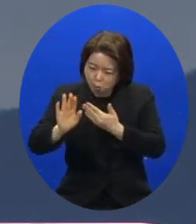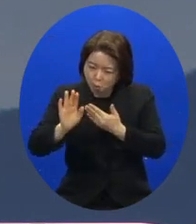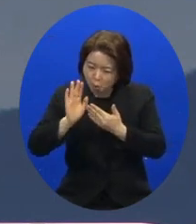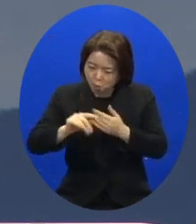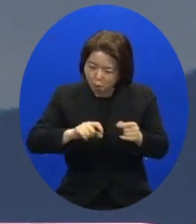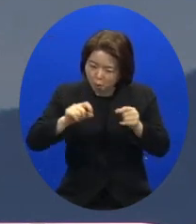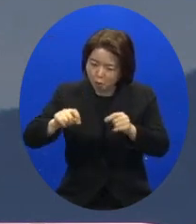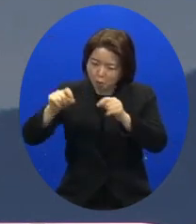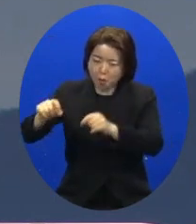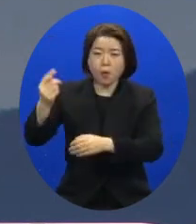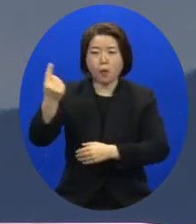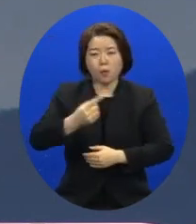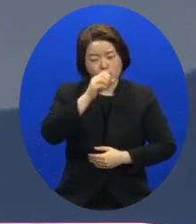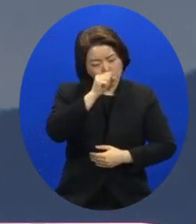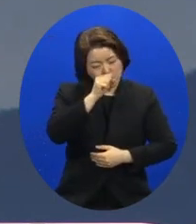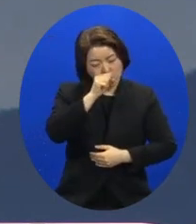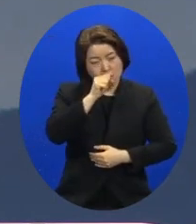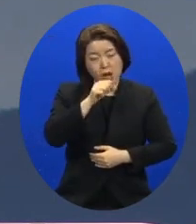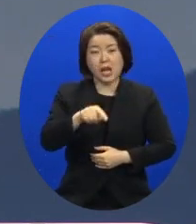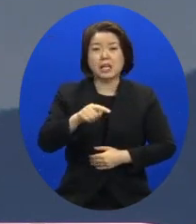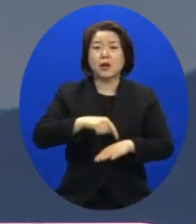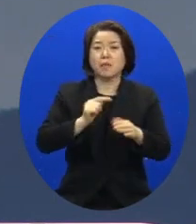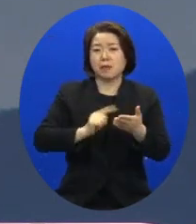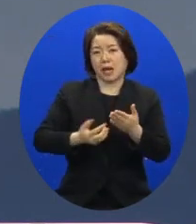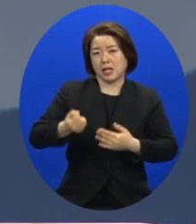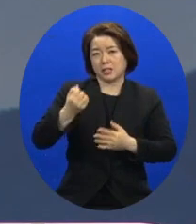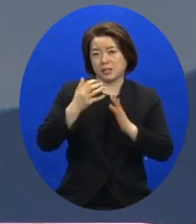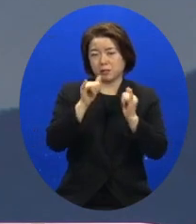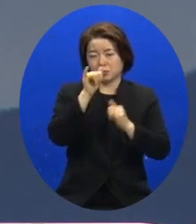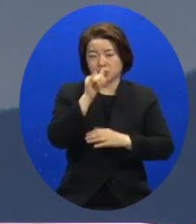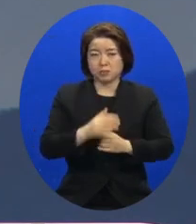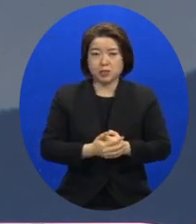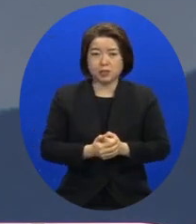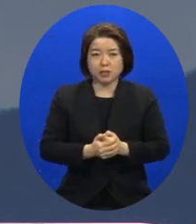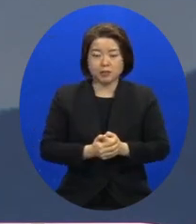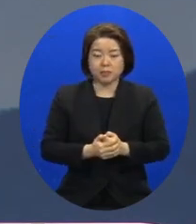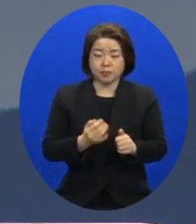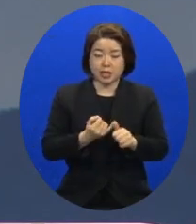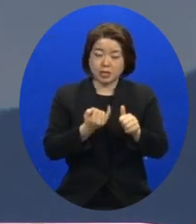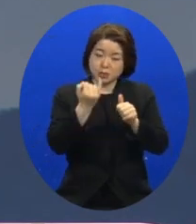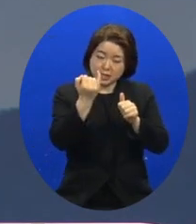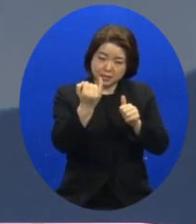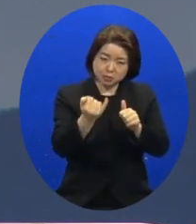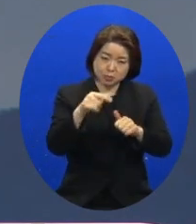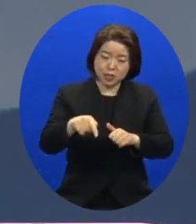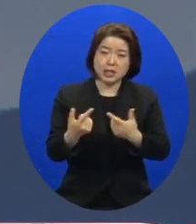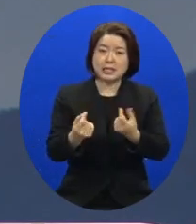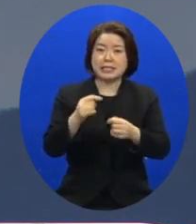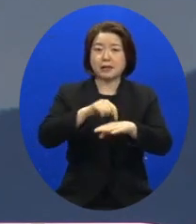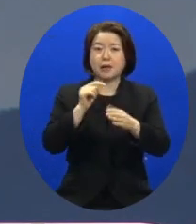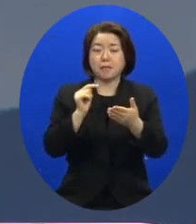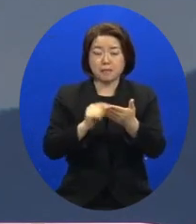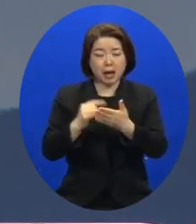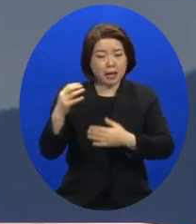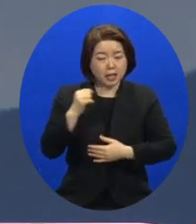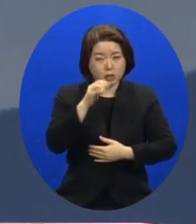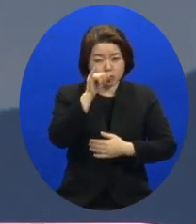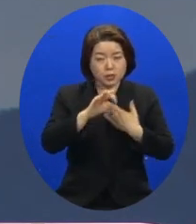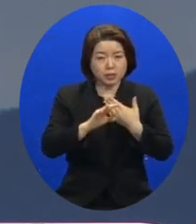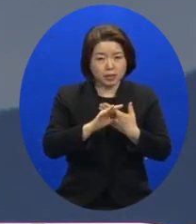주님의 신부가 그런 마음을 가지고 있다면 신부일 수